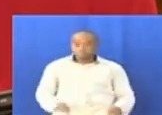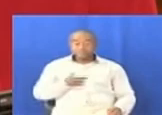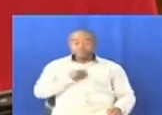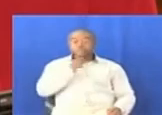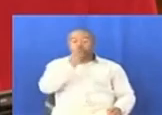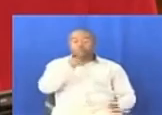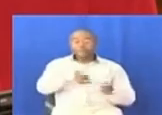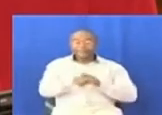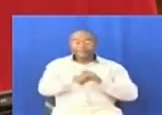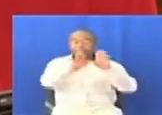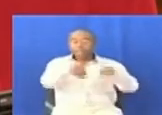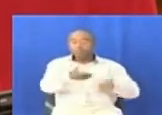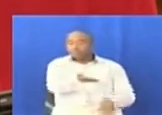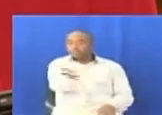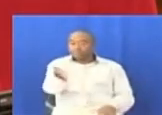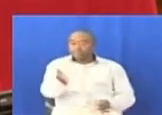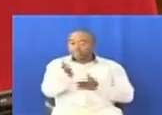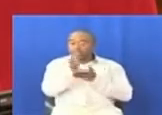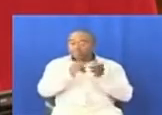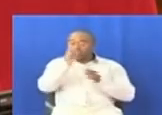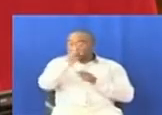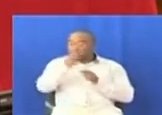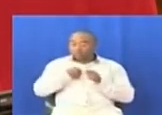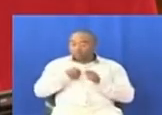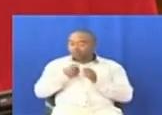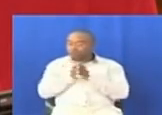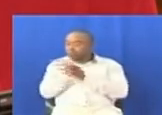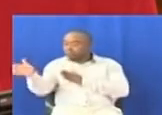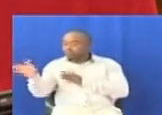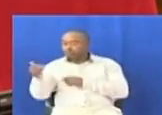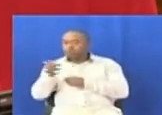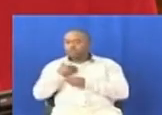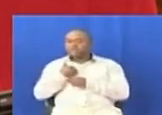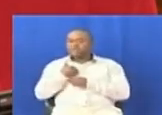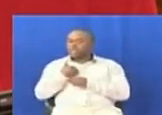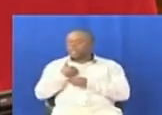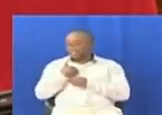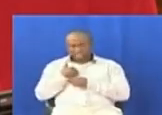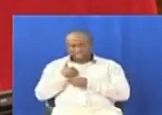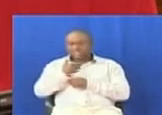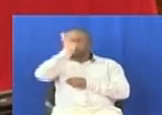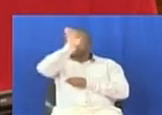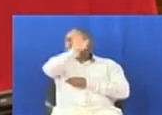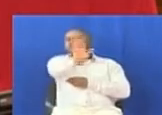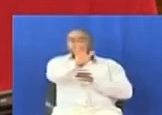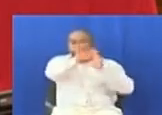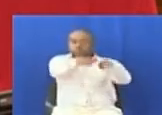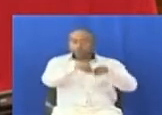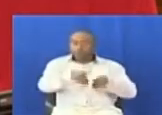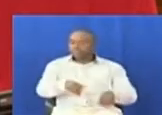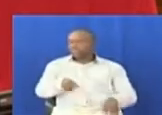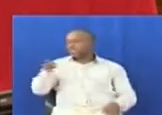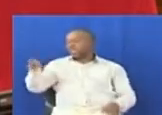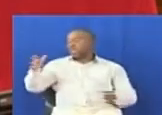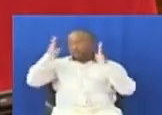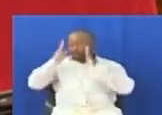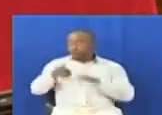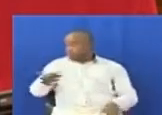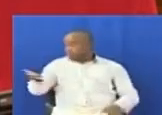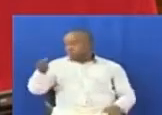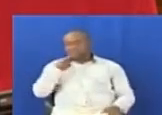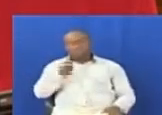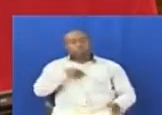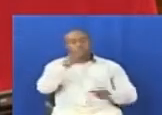bungeni. Kuna wenzetu waliosema tusitishe bunge. Lakini Mheshimiwa Spika, ulisema tuendelee na bunge.